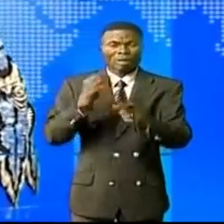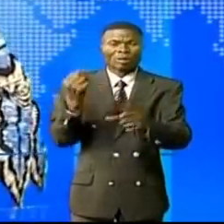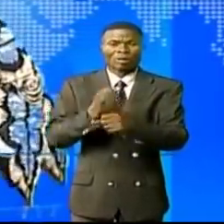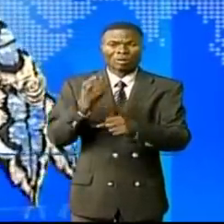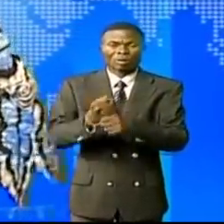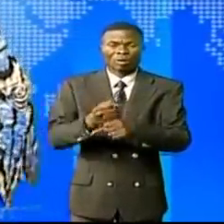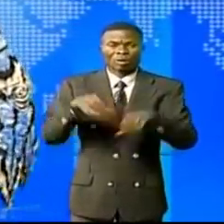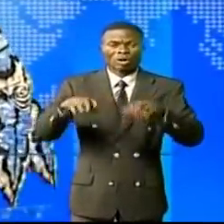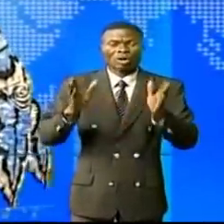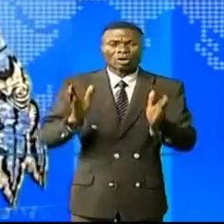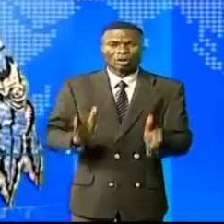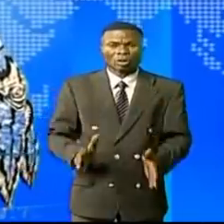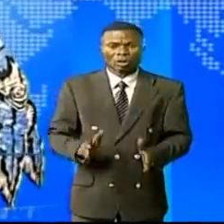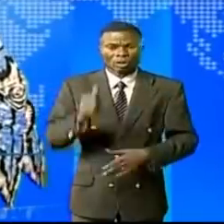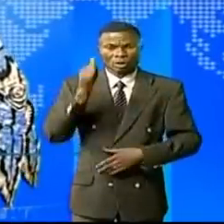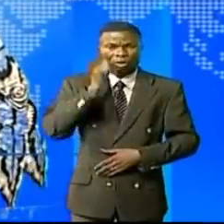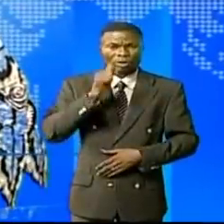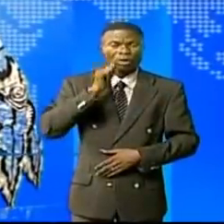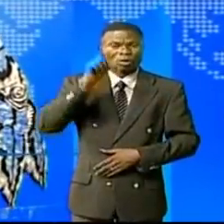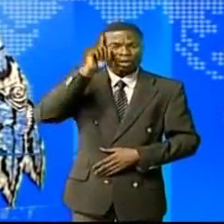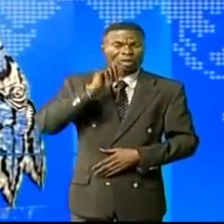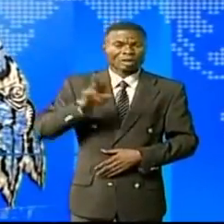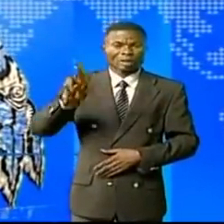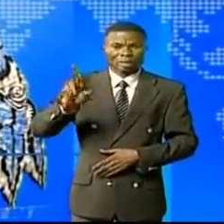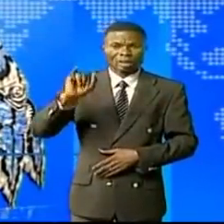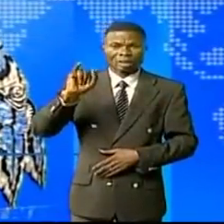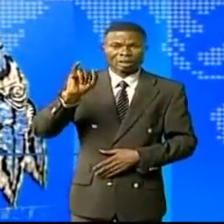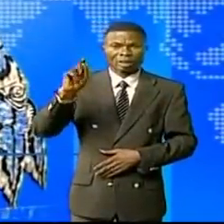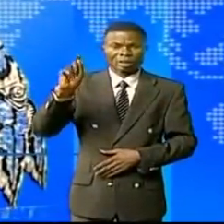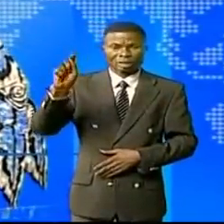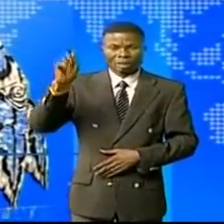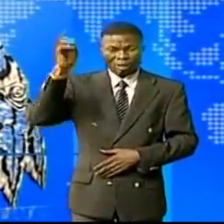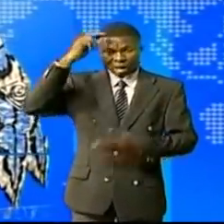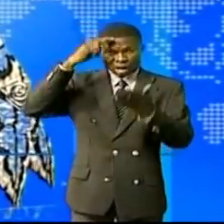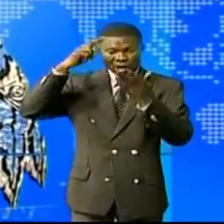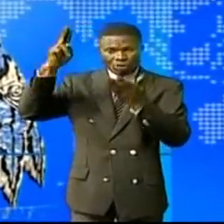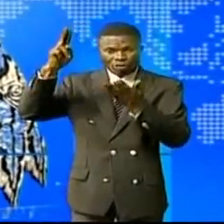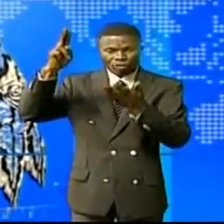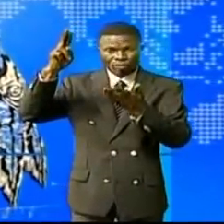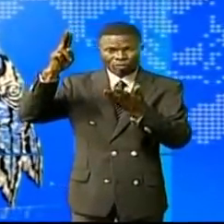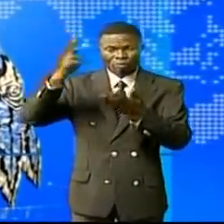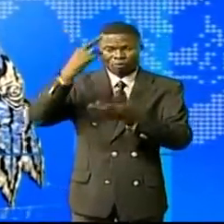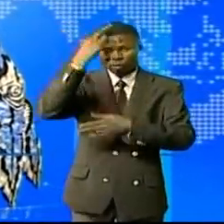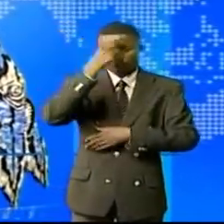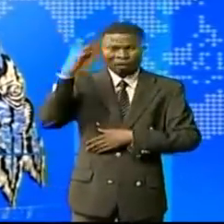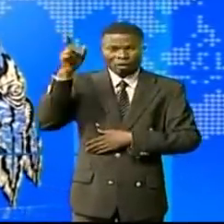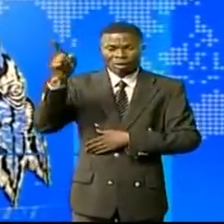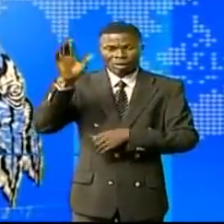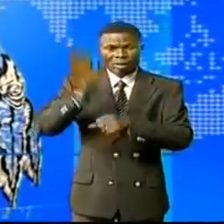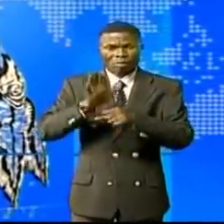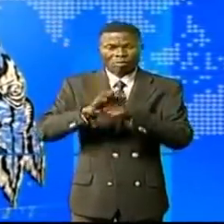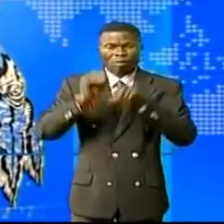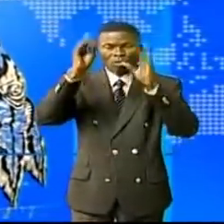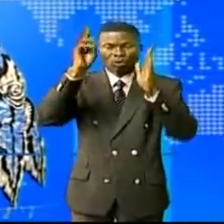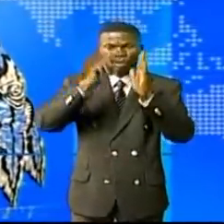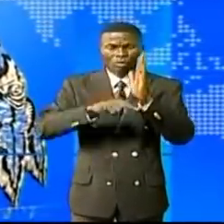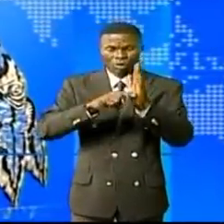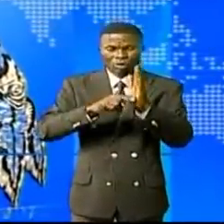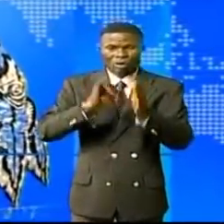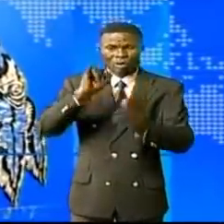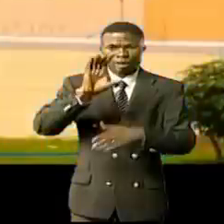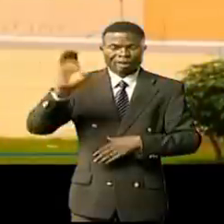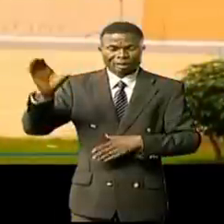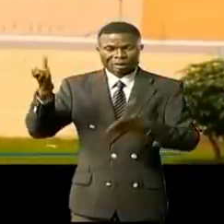d'une Congolaise, la sœur Rita Mbosokongo, professeure à l'Université pontificale de Rome, et de plusieurs enseignants de l'UCC, Galor